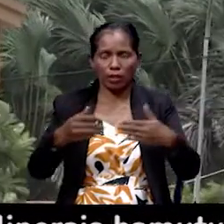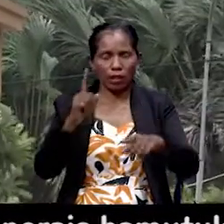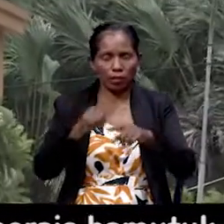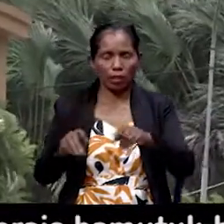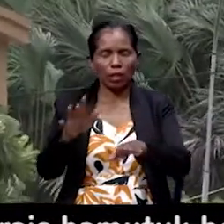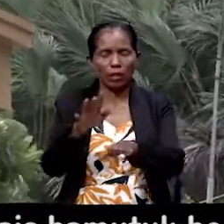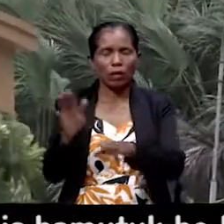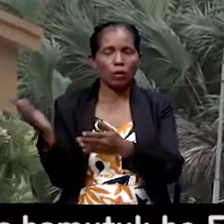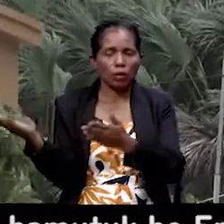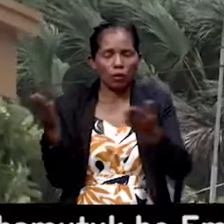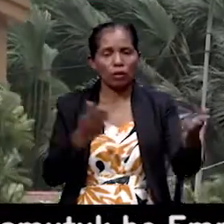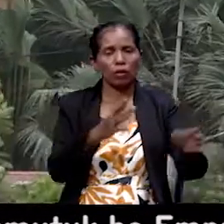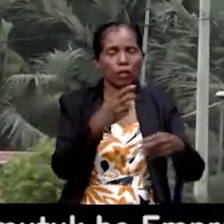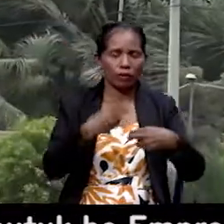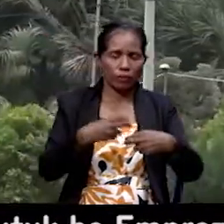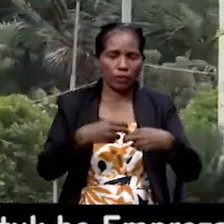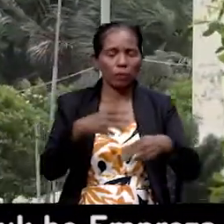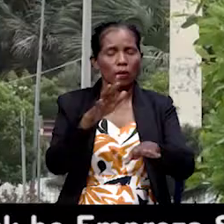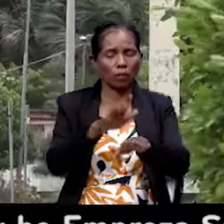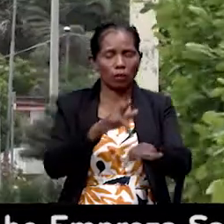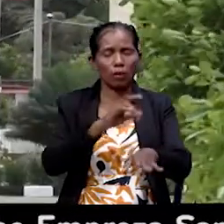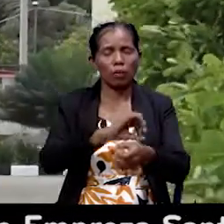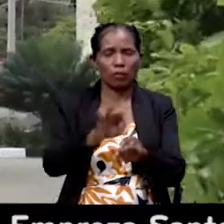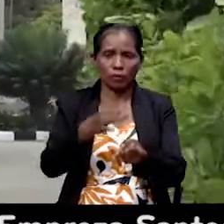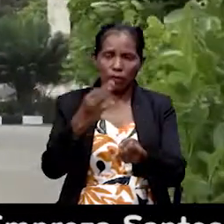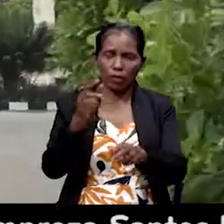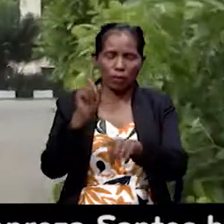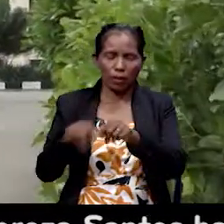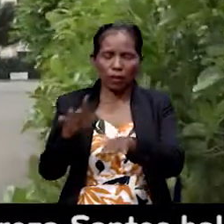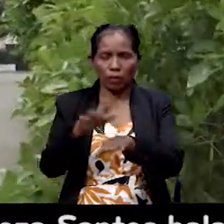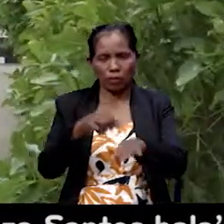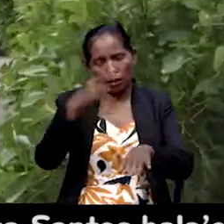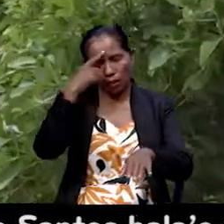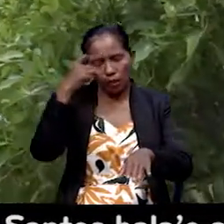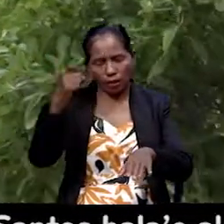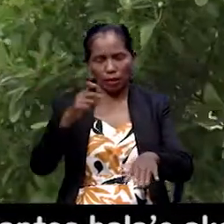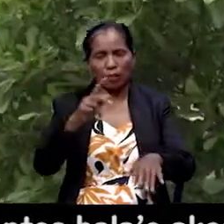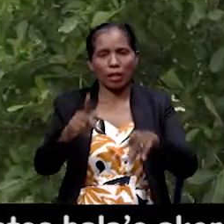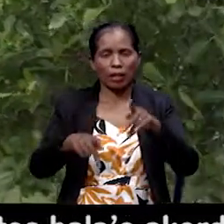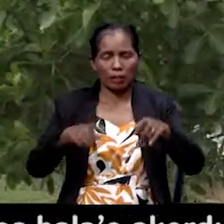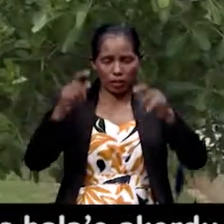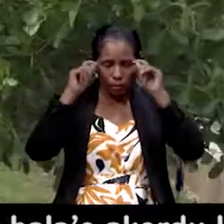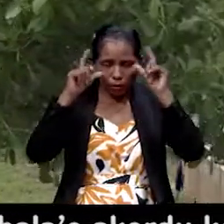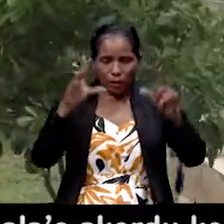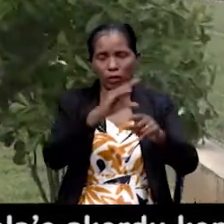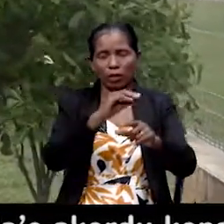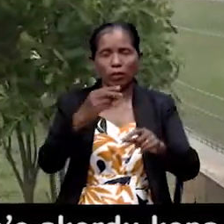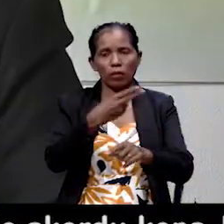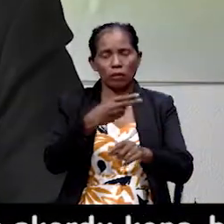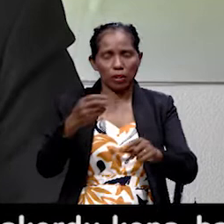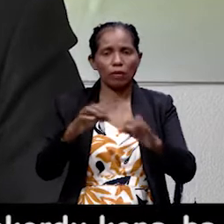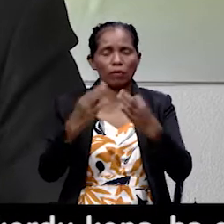ba transmissão Covid, no viola lei, tamba Timor Leste ou Indonésia e a ligação família barak tebes. Tugas itu kan terbatas.